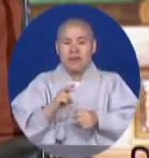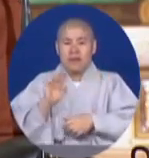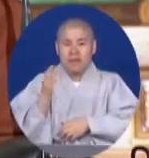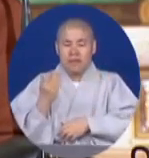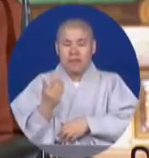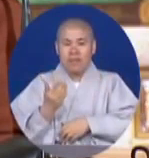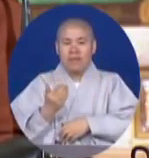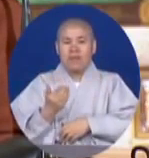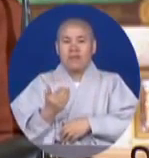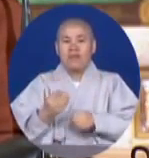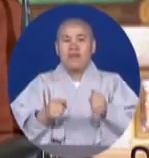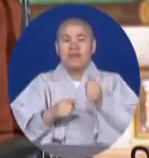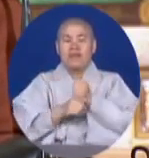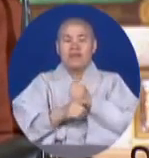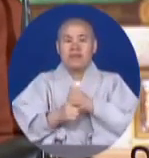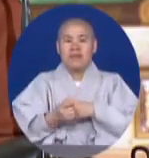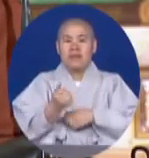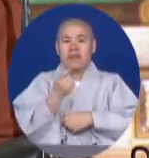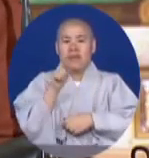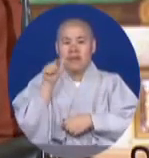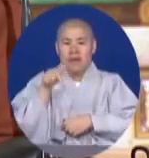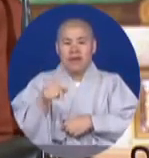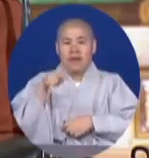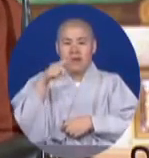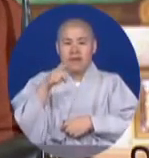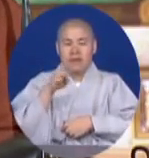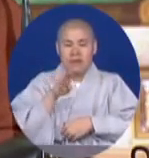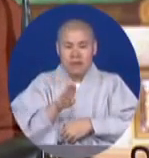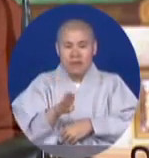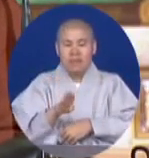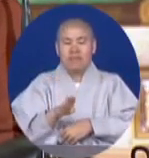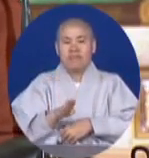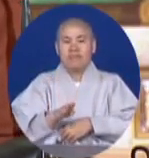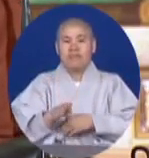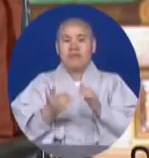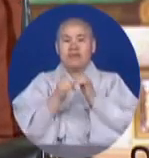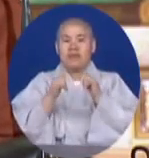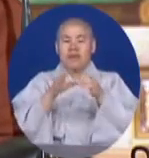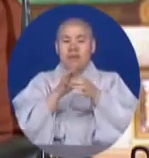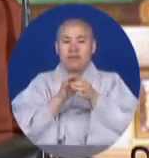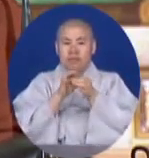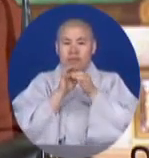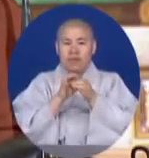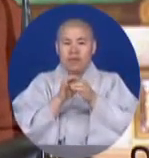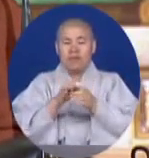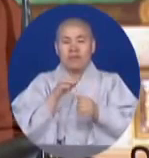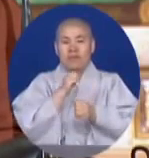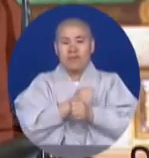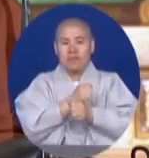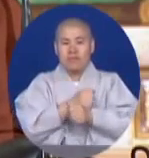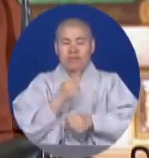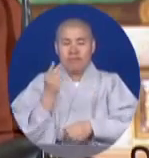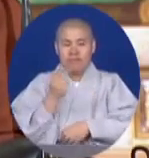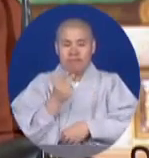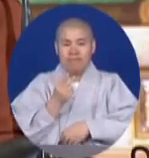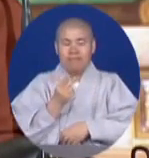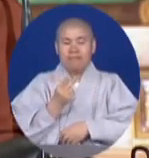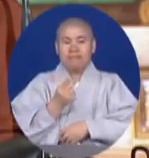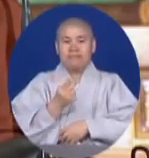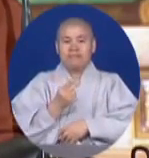그게 학습입니다. 그러면 사람을 통해서도 하고